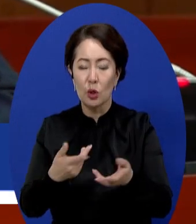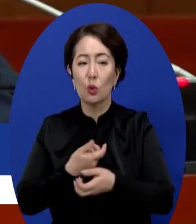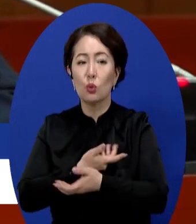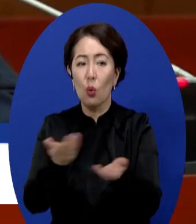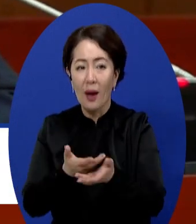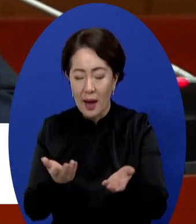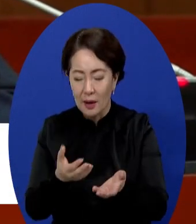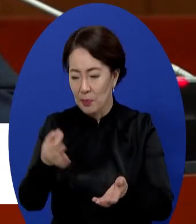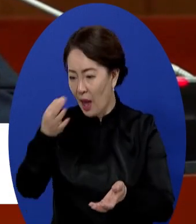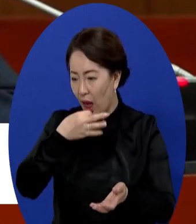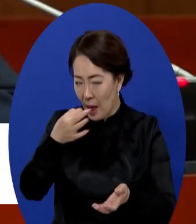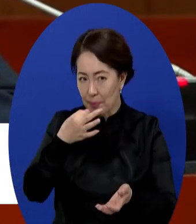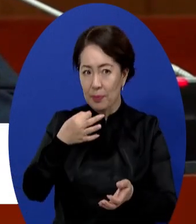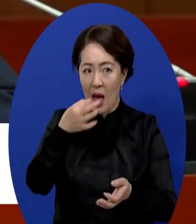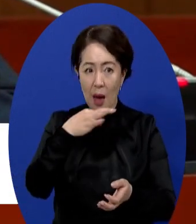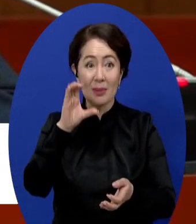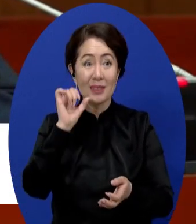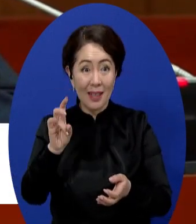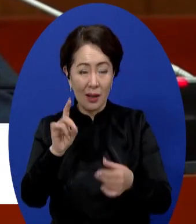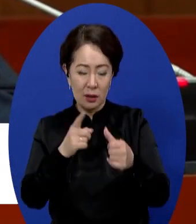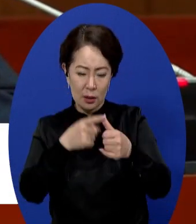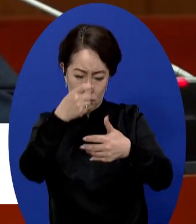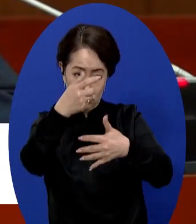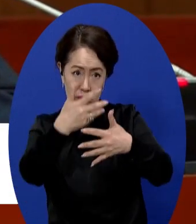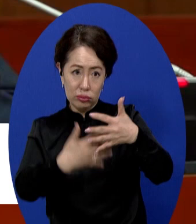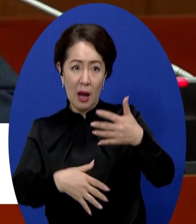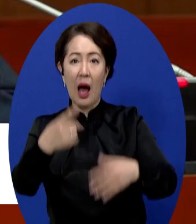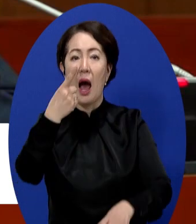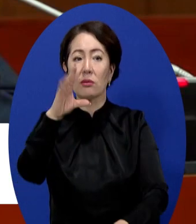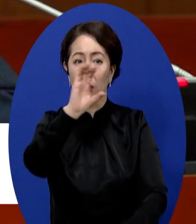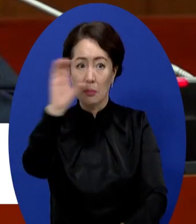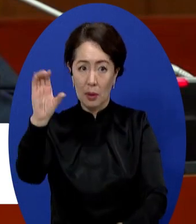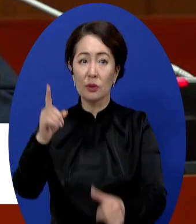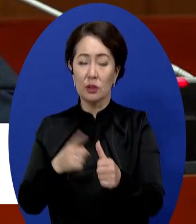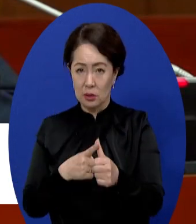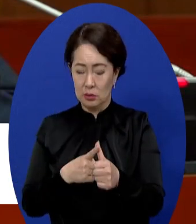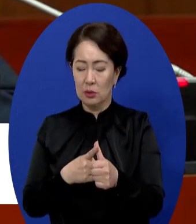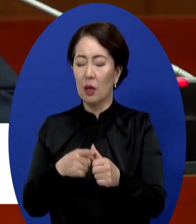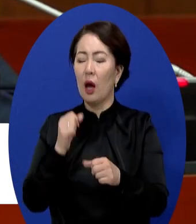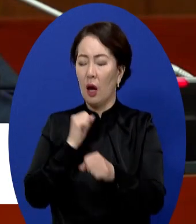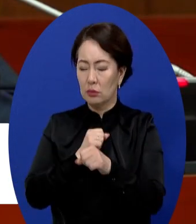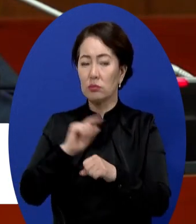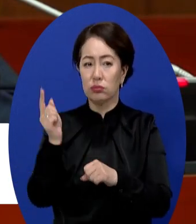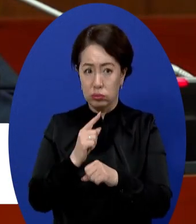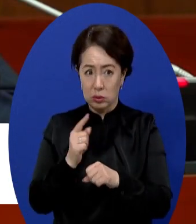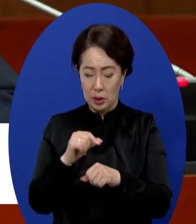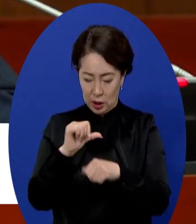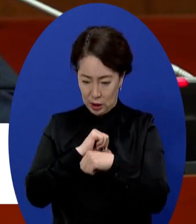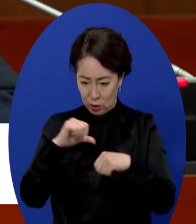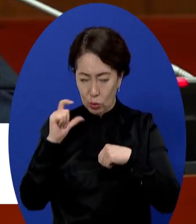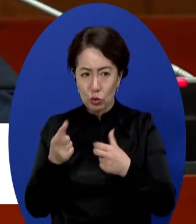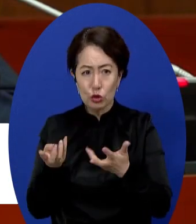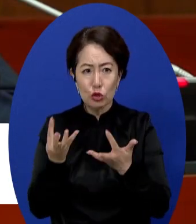эрүүл мэндийн байгууллага, эмийн сан гэх мэт 15 байгууллага үйл ажиллагаа явуулнаа. За иргэд хүний тоо зааж байгаа,